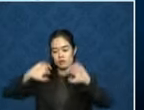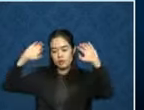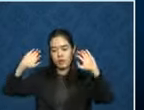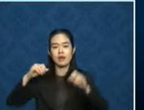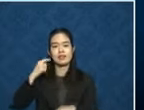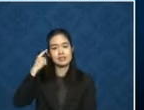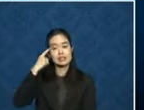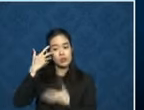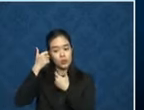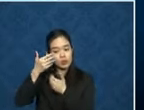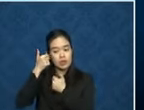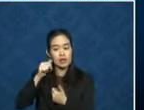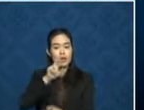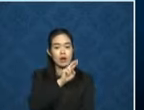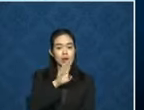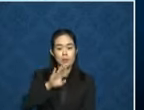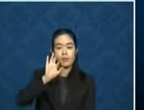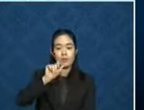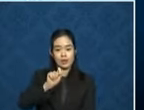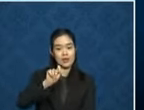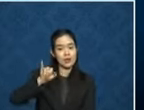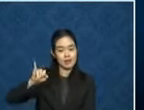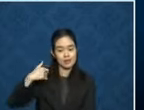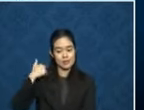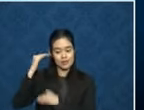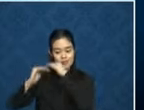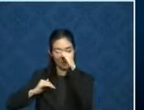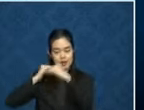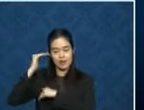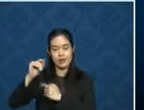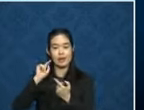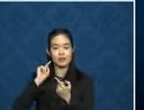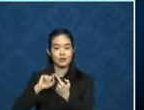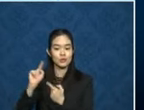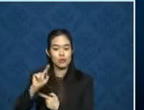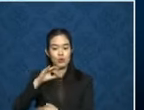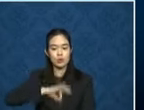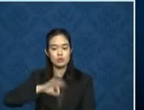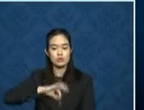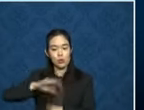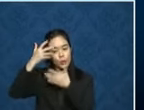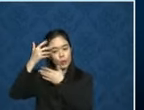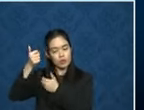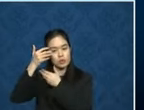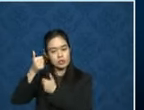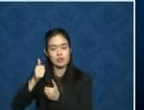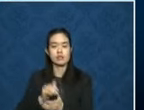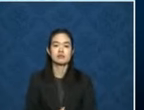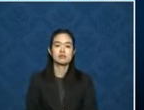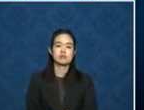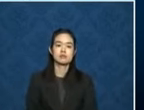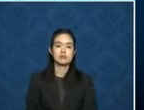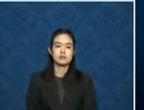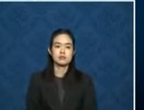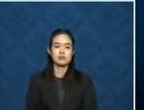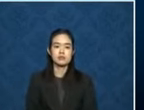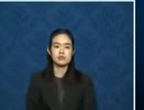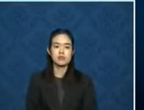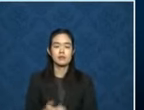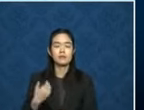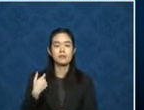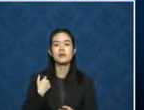ให้หันมาสนใจ AI มากขึ้นต่อยอดให้การพัฒนา AI เป็นอุตสาหกรรมที่น่าสนใจหนึ่งของประเทศครับขณะเดียวกันแล้วก็ยังสามารถใช้เวที